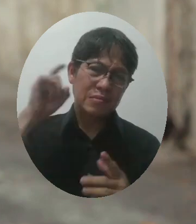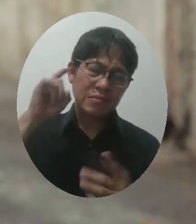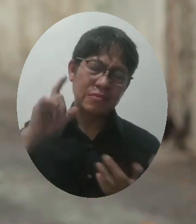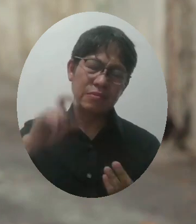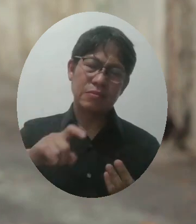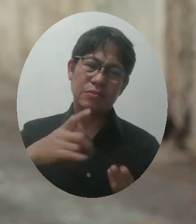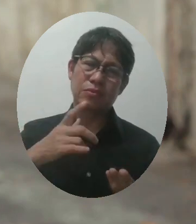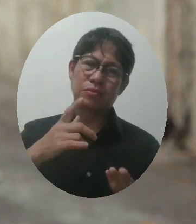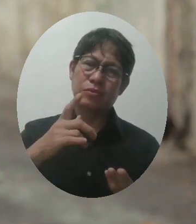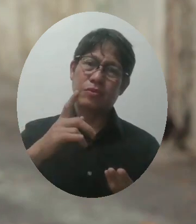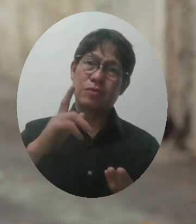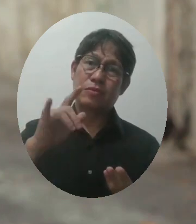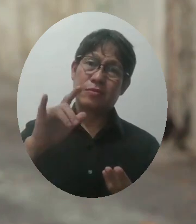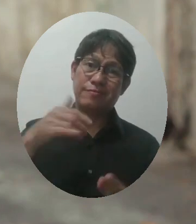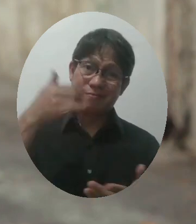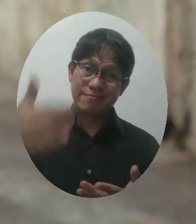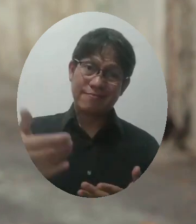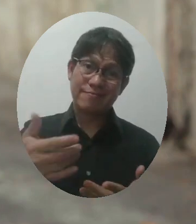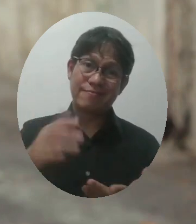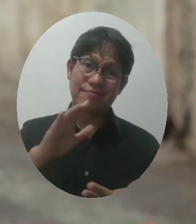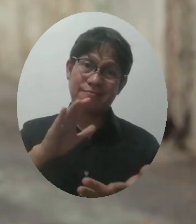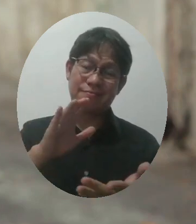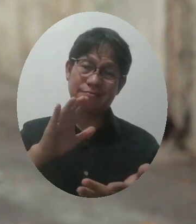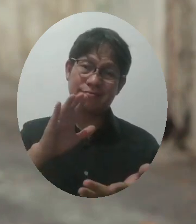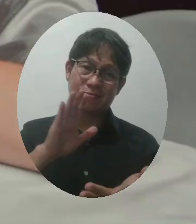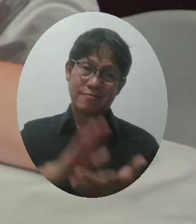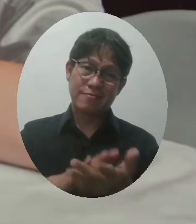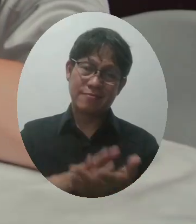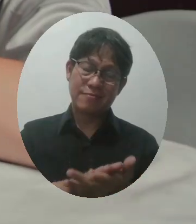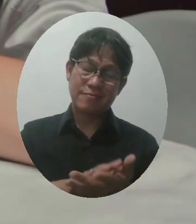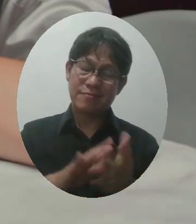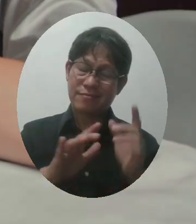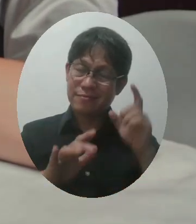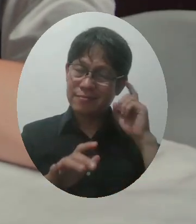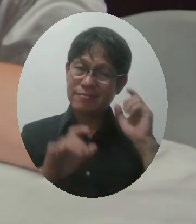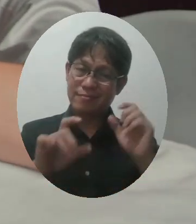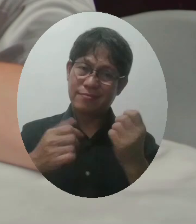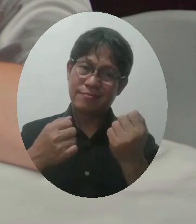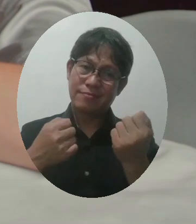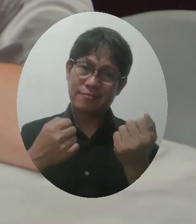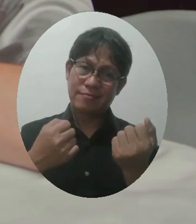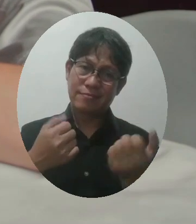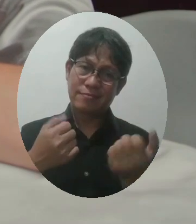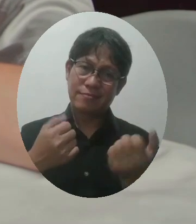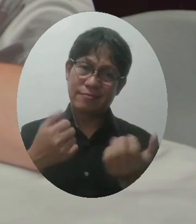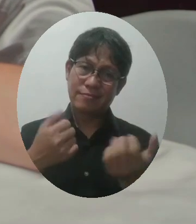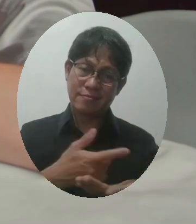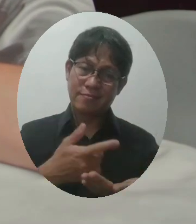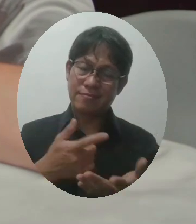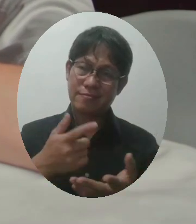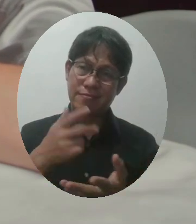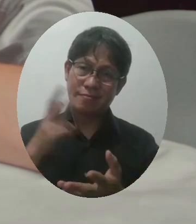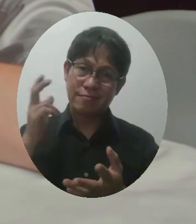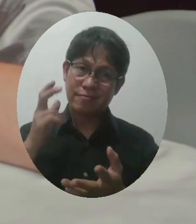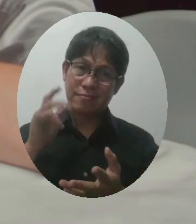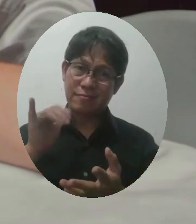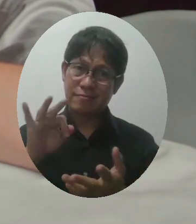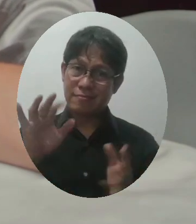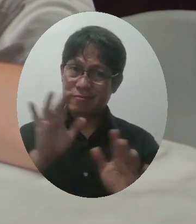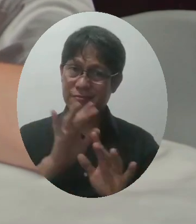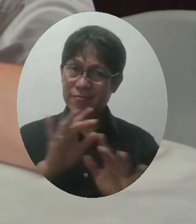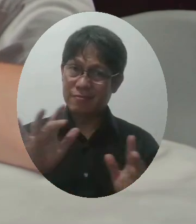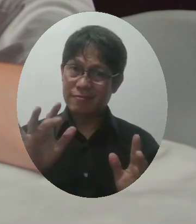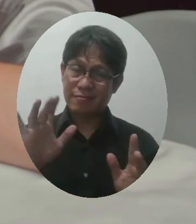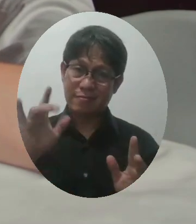na siya. Tsaka po kasi ang sabi kasi ho ng doktor sa kanya, pag wala daw po siyang suot na hearing aid, kumbaga tumataas daw po